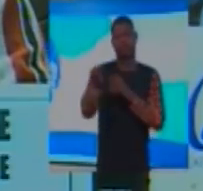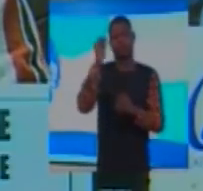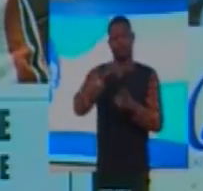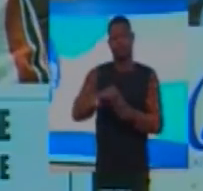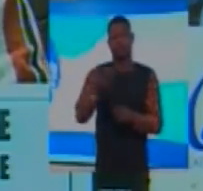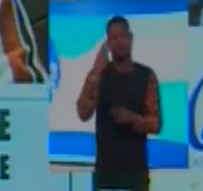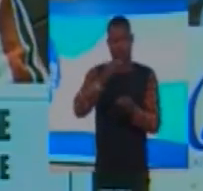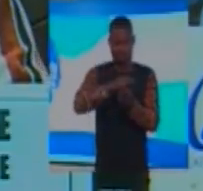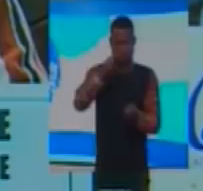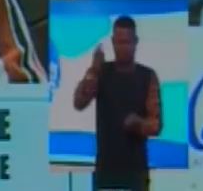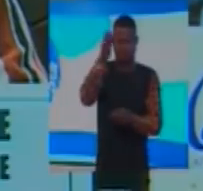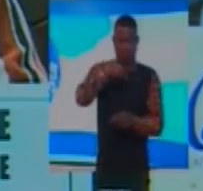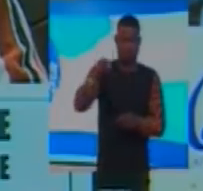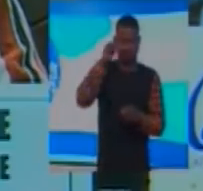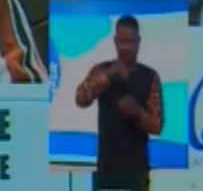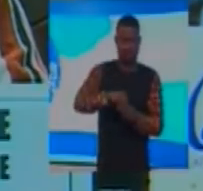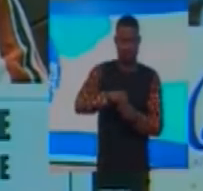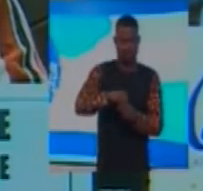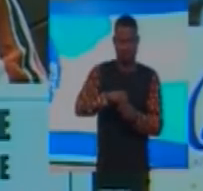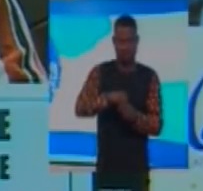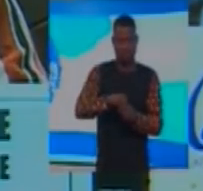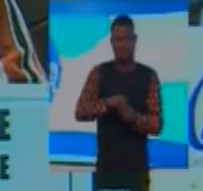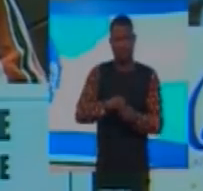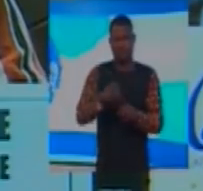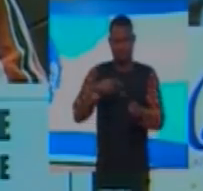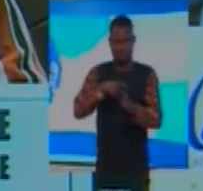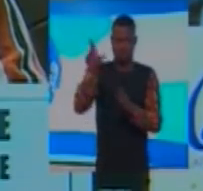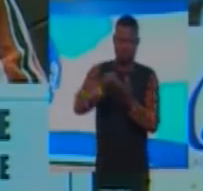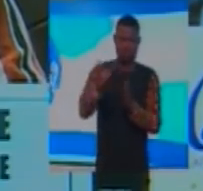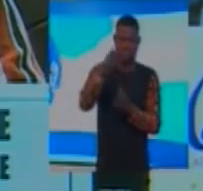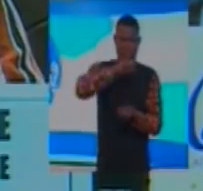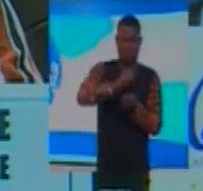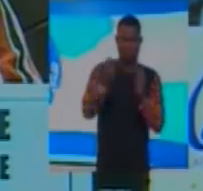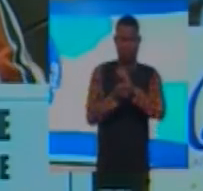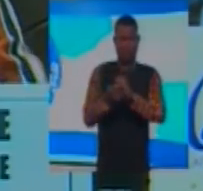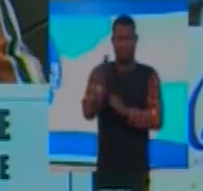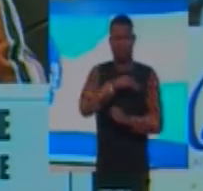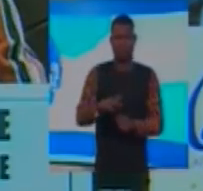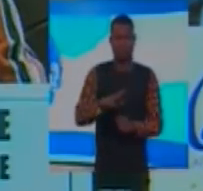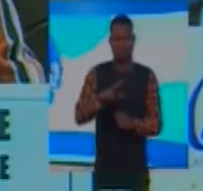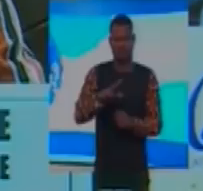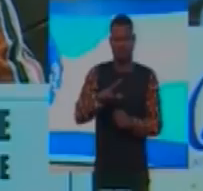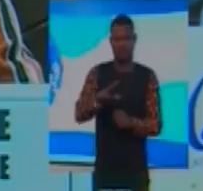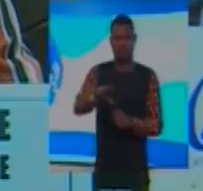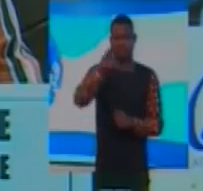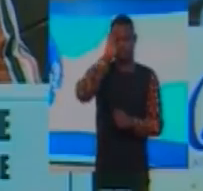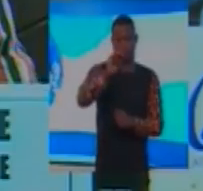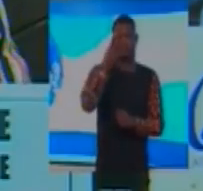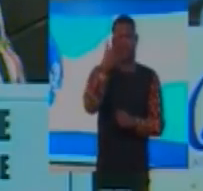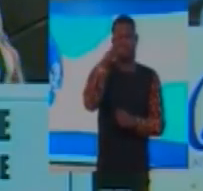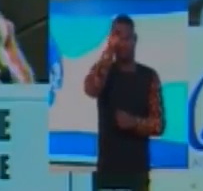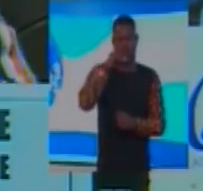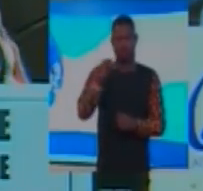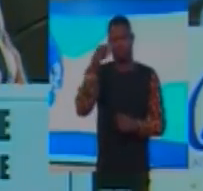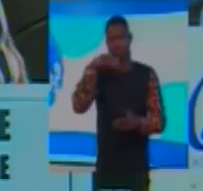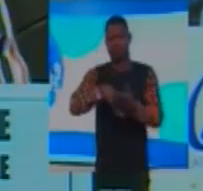on va augmenter donc la participation donc des professionnels donc de la transformation à hauteur donc de 75%. Et